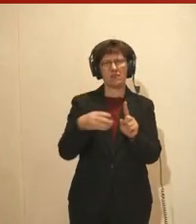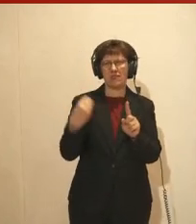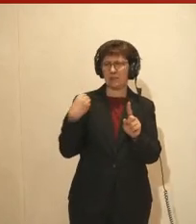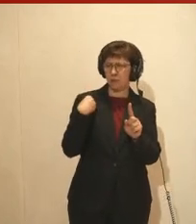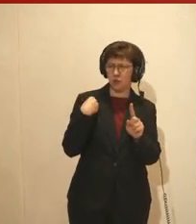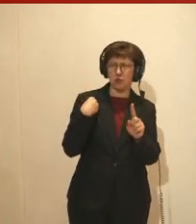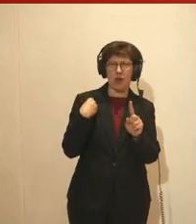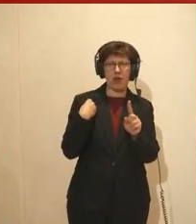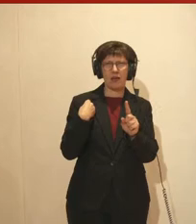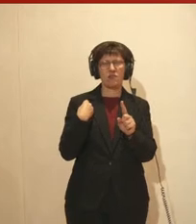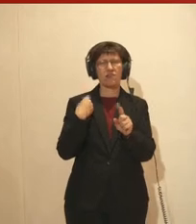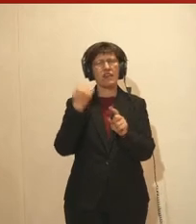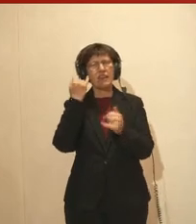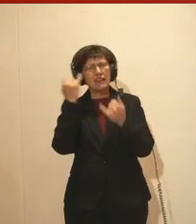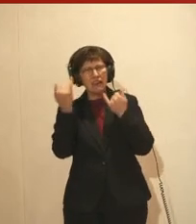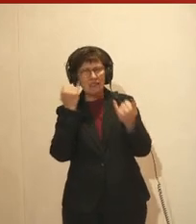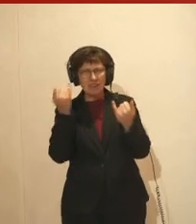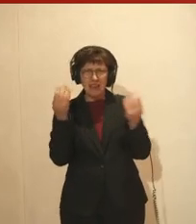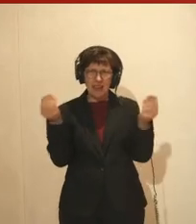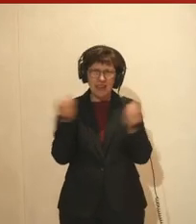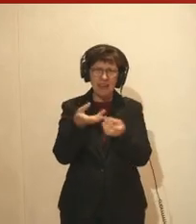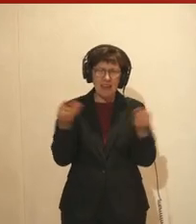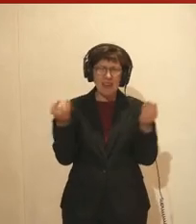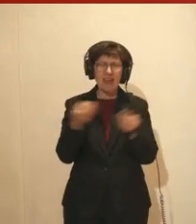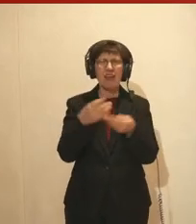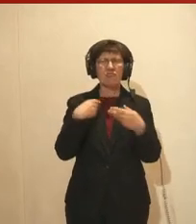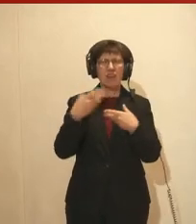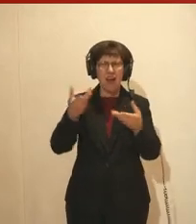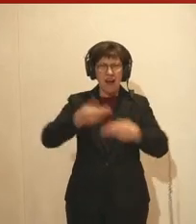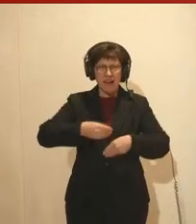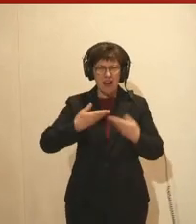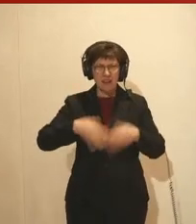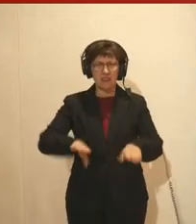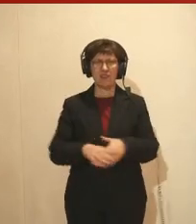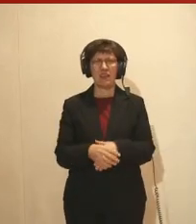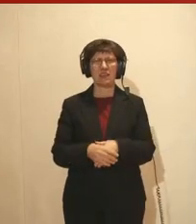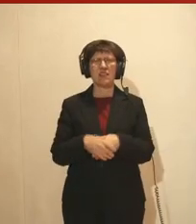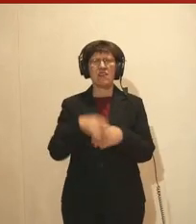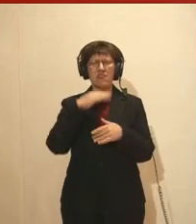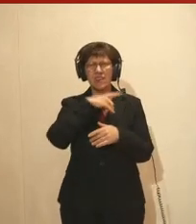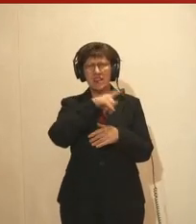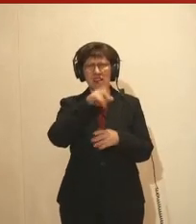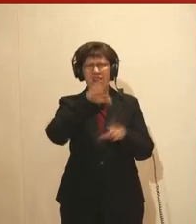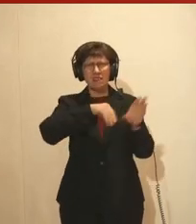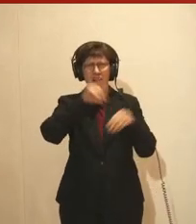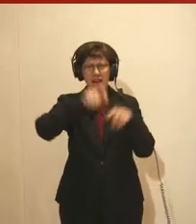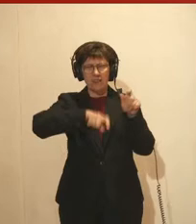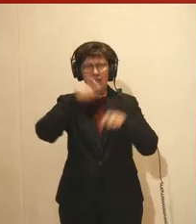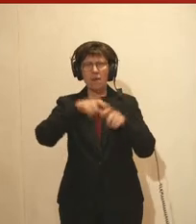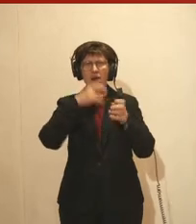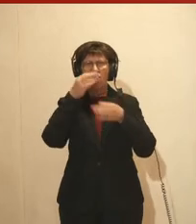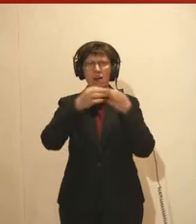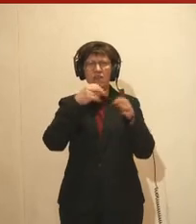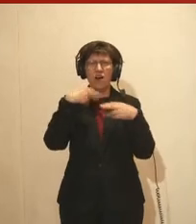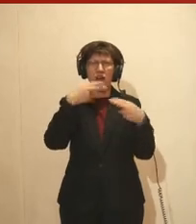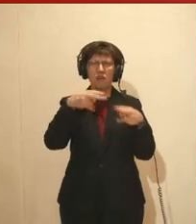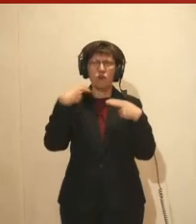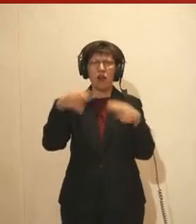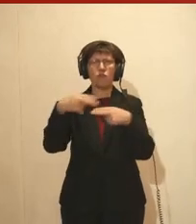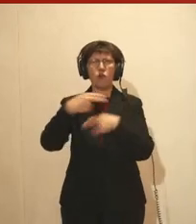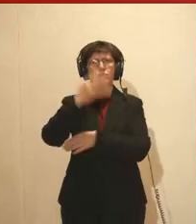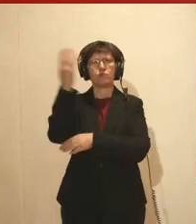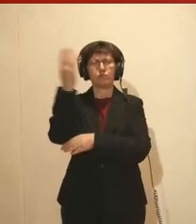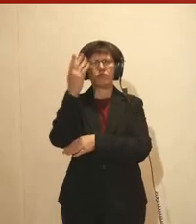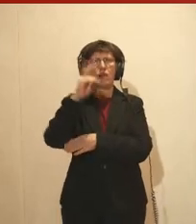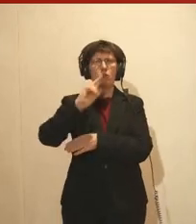den ideengeber ihnen die wir eingeladen hatten aber auch den vielen teilnehmern die dann in fragen und antworten und statements